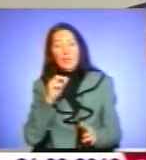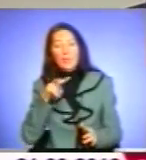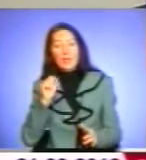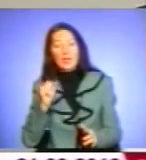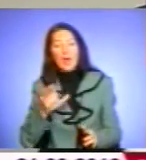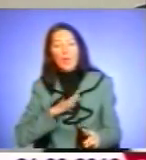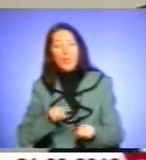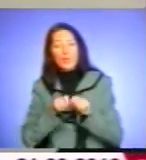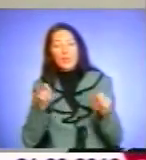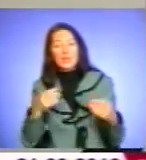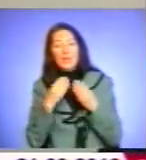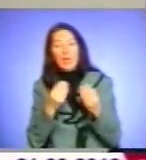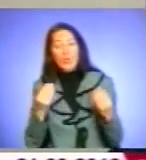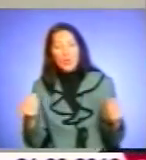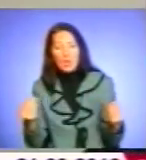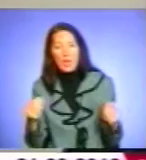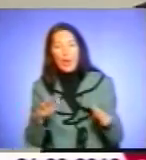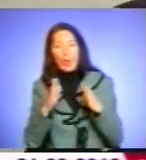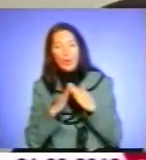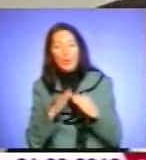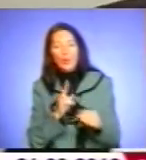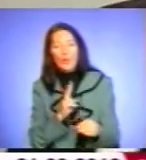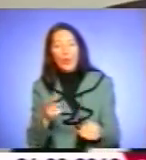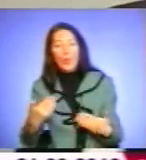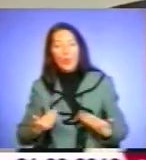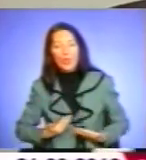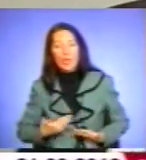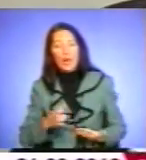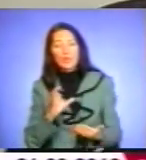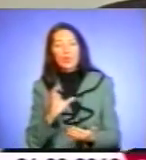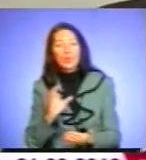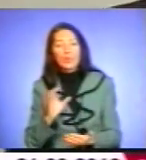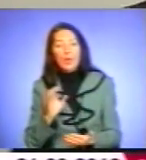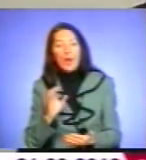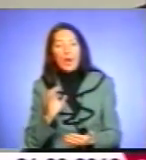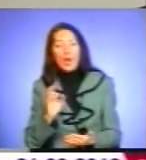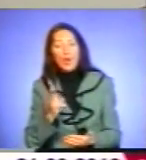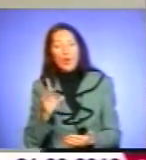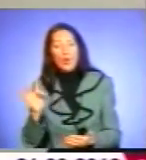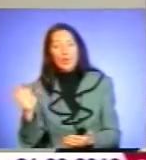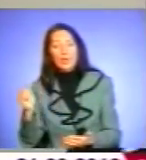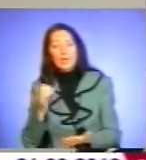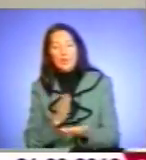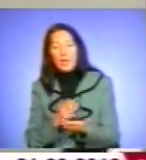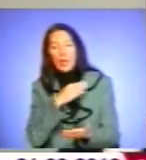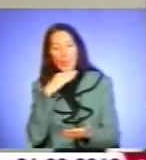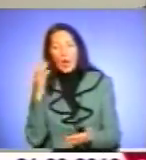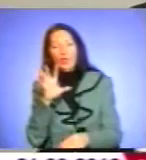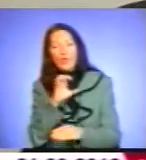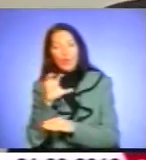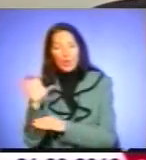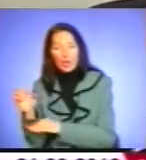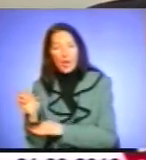відкритий музей. В будинку, в якому проживала Соломія Мросівна Крушельницька, в нас представлено багато світлин,